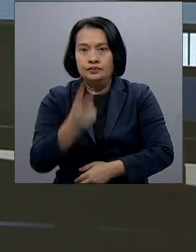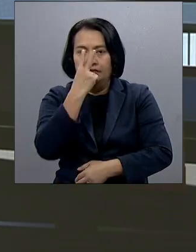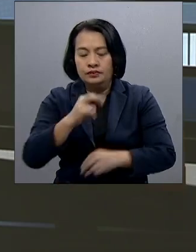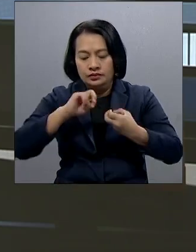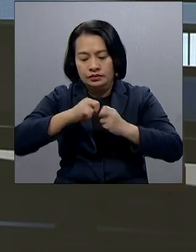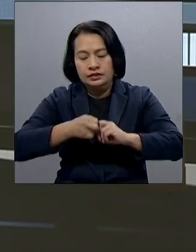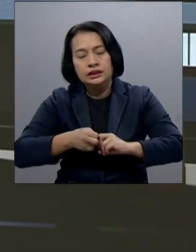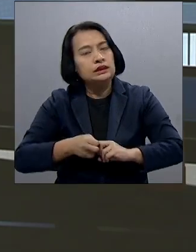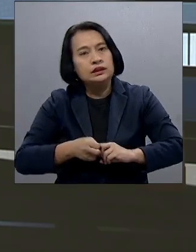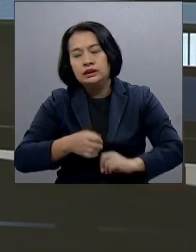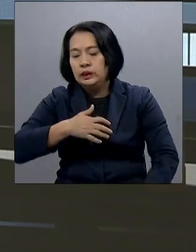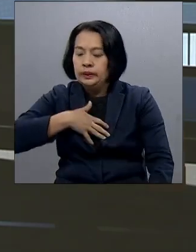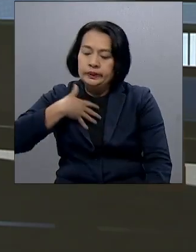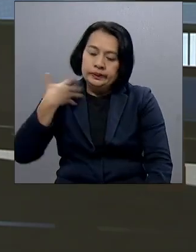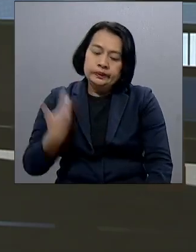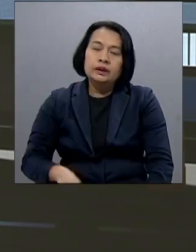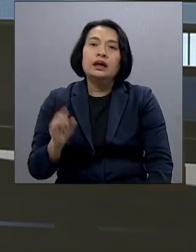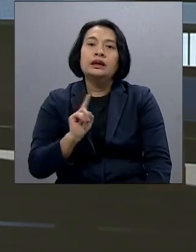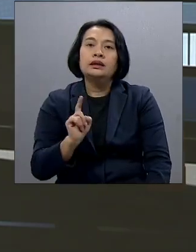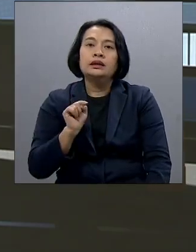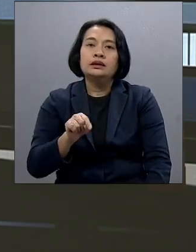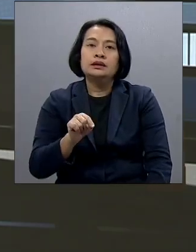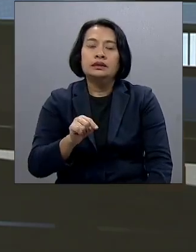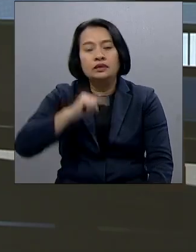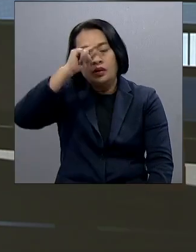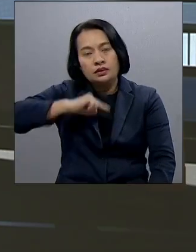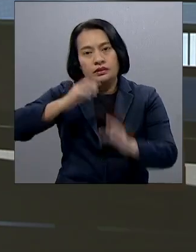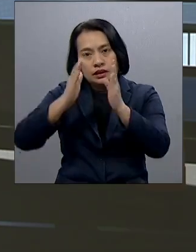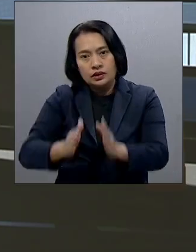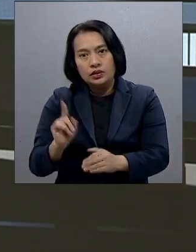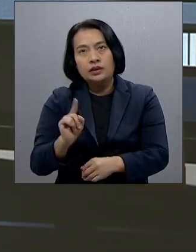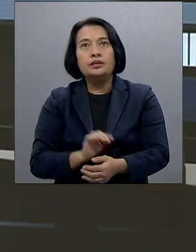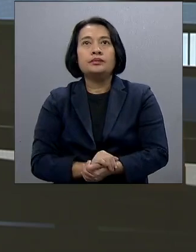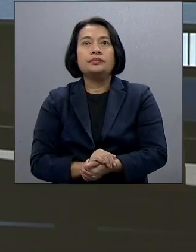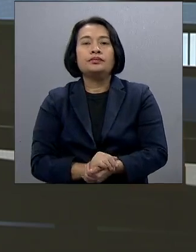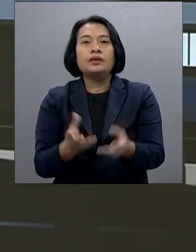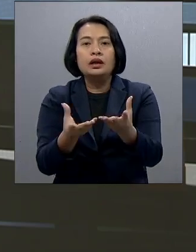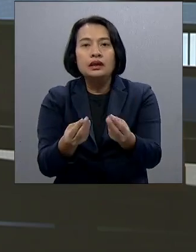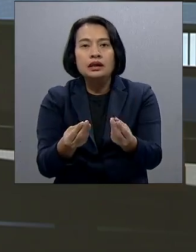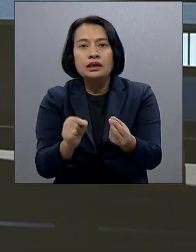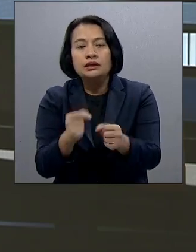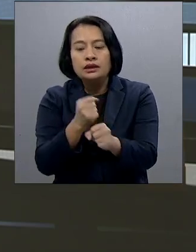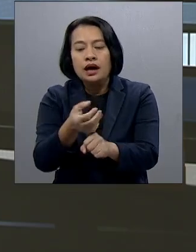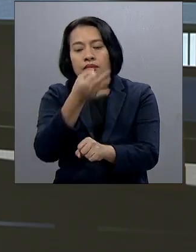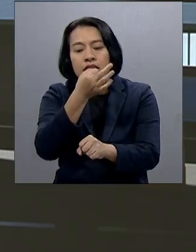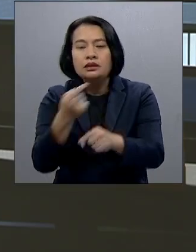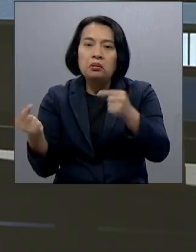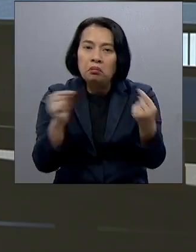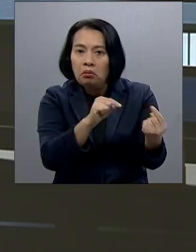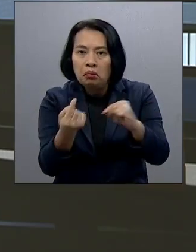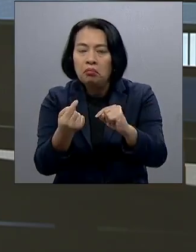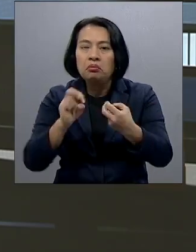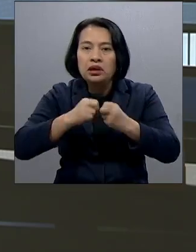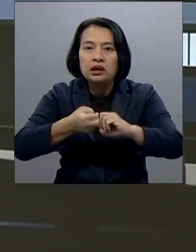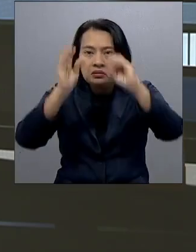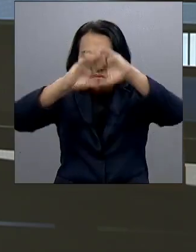ๆน่ะของคนไทยเลยนะคะคือที่ผ่านมาเนี่ยนะคะเรื่องข้อพิพาทที่ดินทำกินนะคะข้อพิพาทของชาวบ้านกับรัฐ